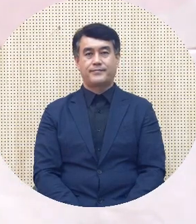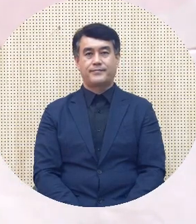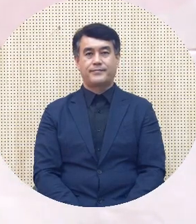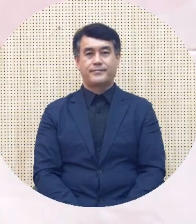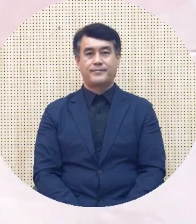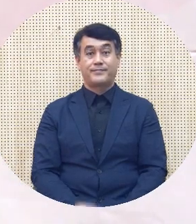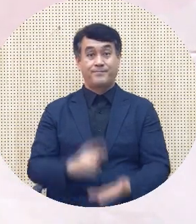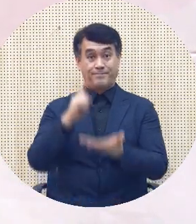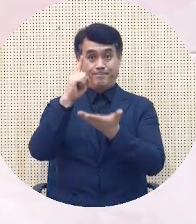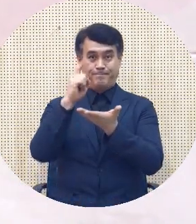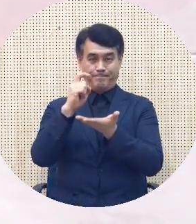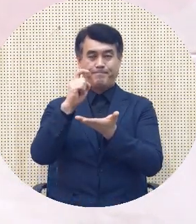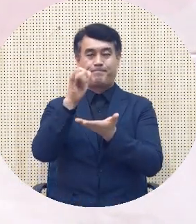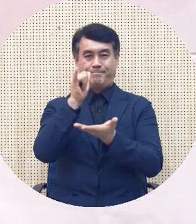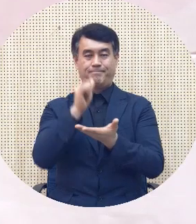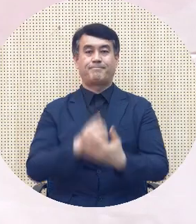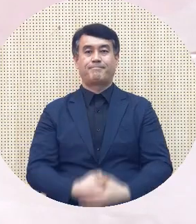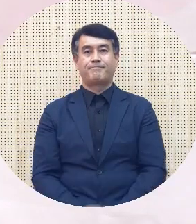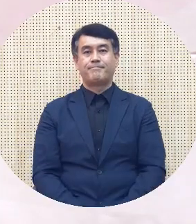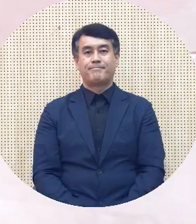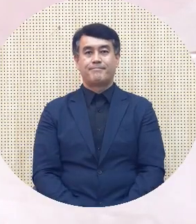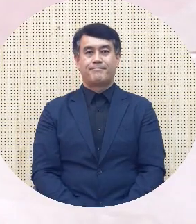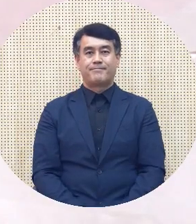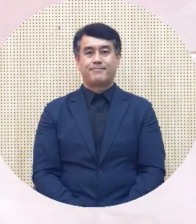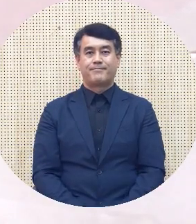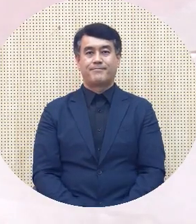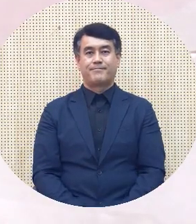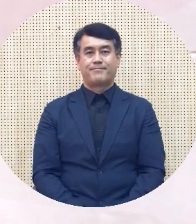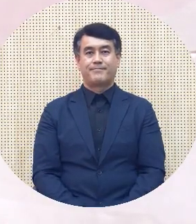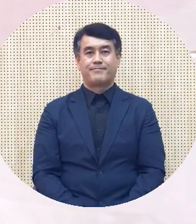네, 사진 촬영 진행하도록 하겠습니다.